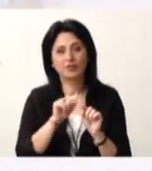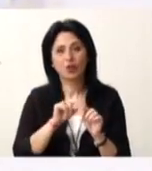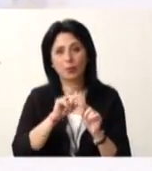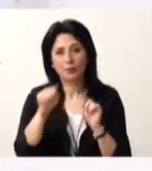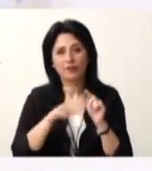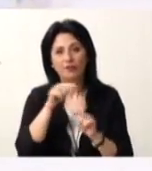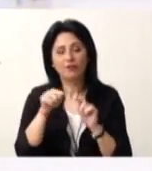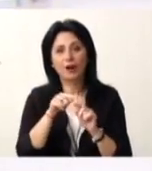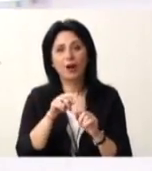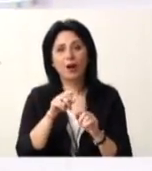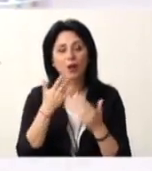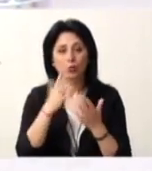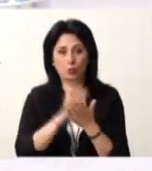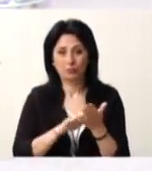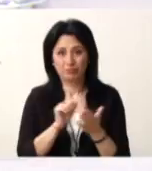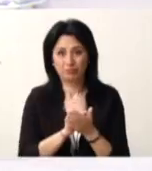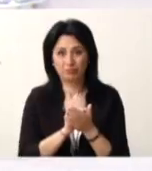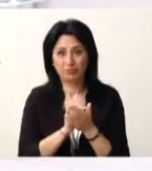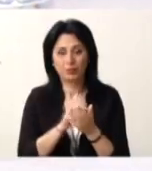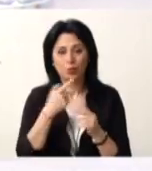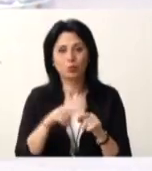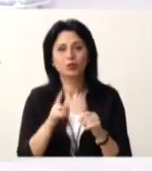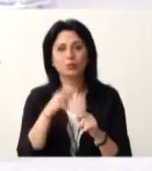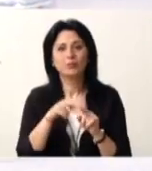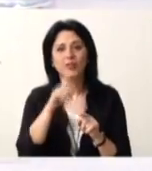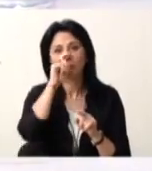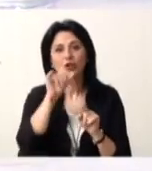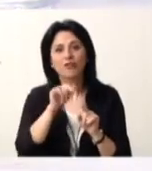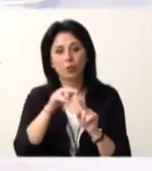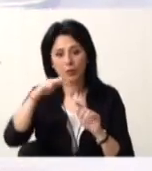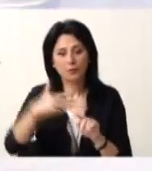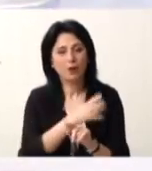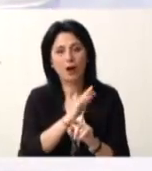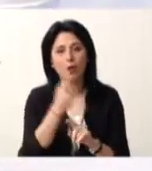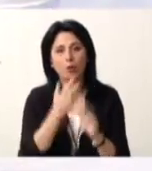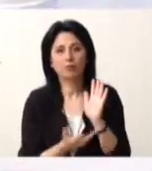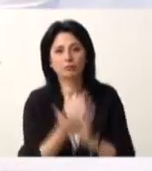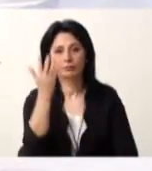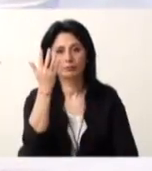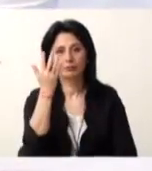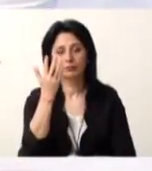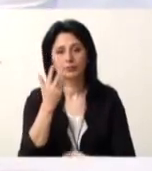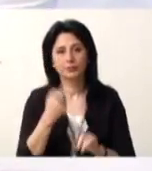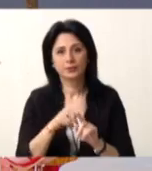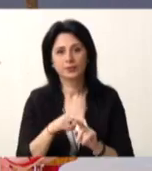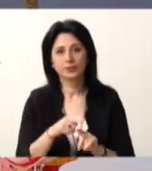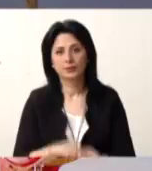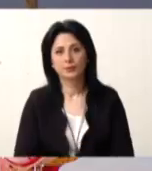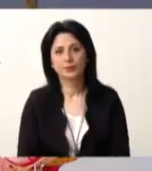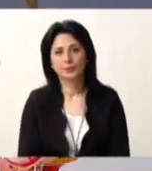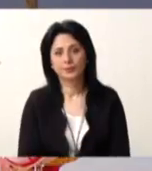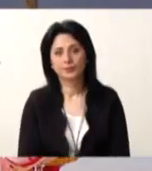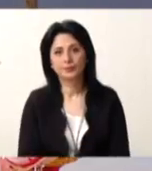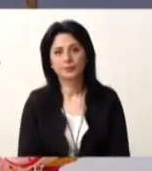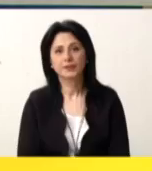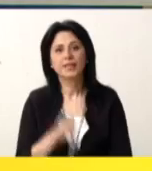რგოლების მოშლა იწვევს საყლაპავში შემთხვევაში რეფლუქსის, ანუ კუჭის შიგთავსის ატყორცნას საყლაპავის